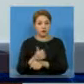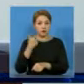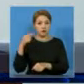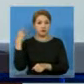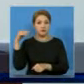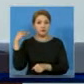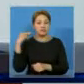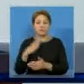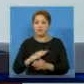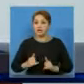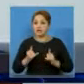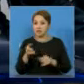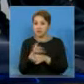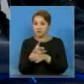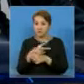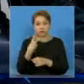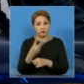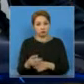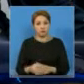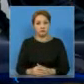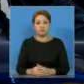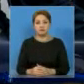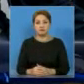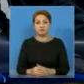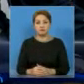арналған деректі фильм көрсетілді.